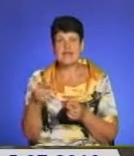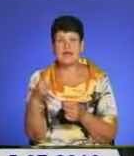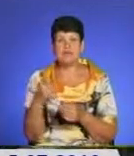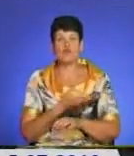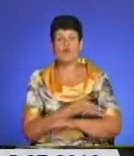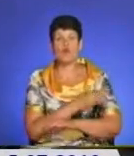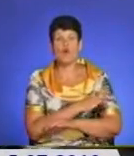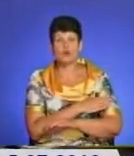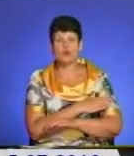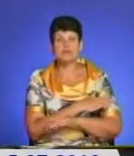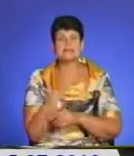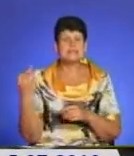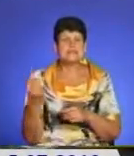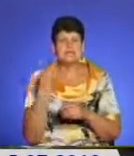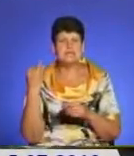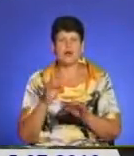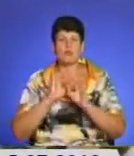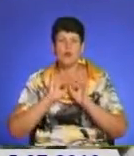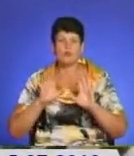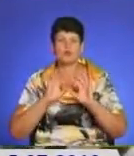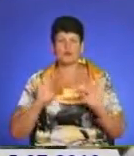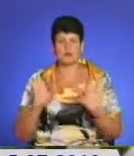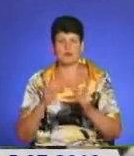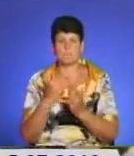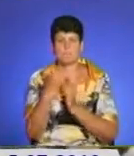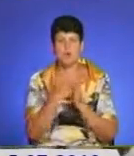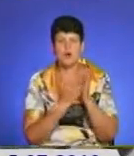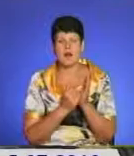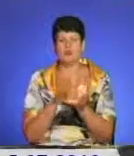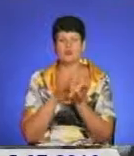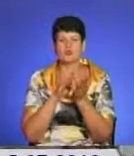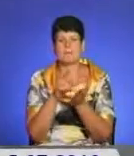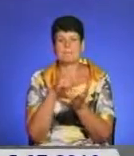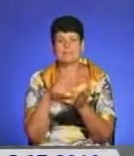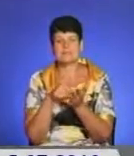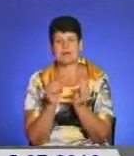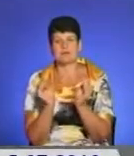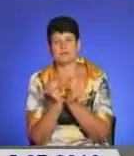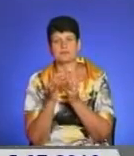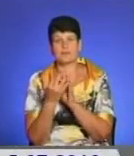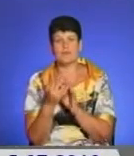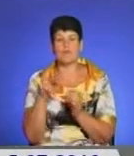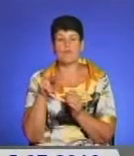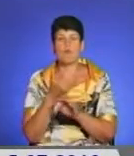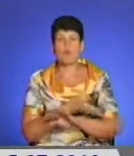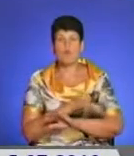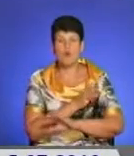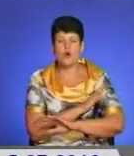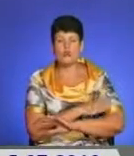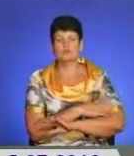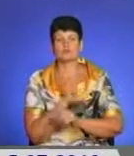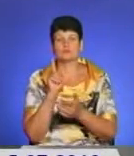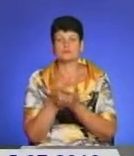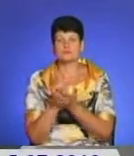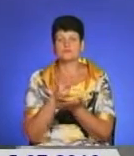Польщі. Насичена, цікава просвітницька програма. Подорожі містами і містечками Польщі. Варшава, Плоцк, Торун.